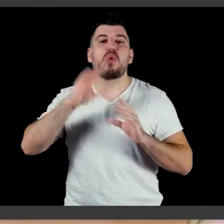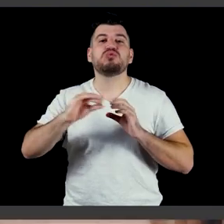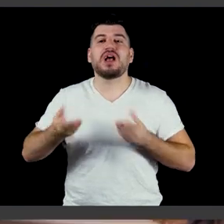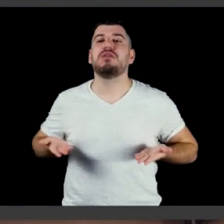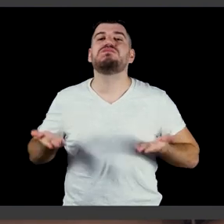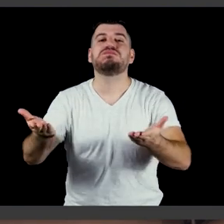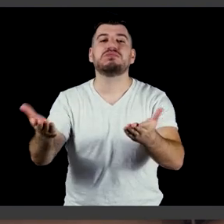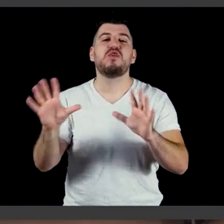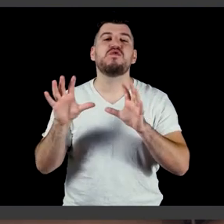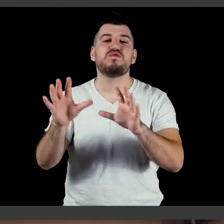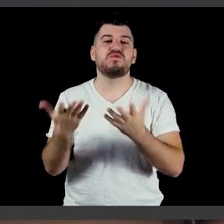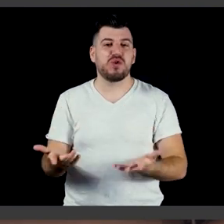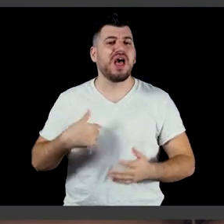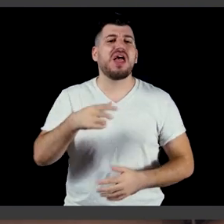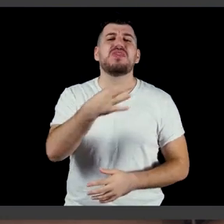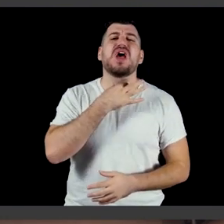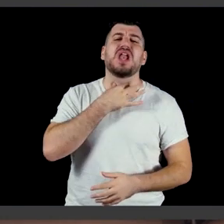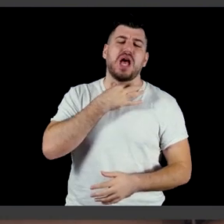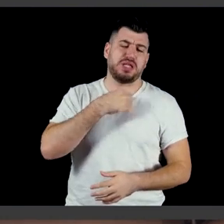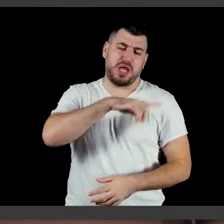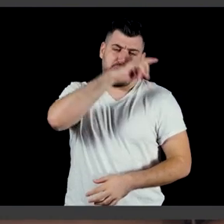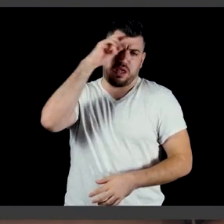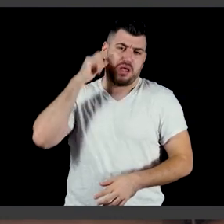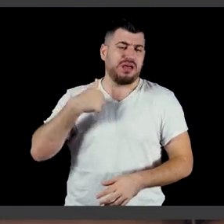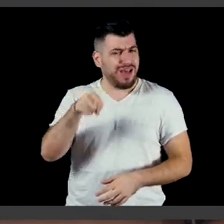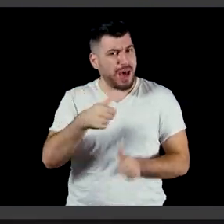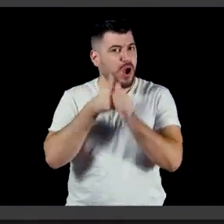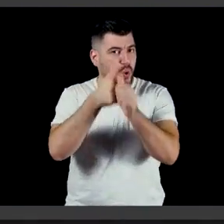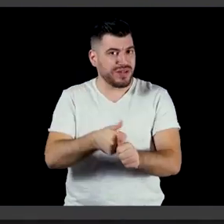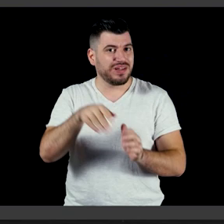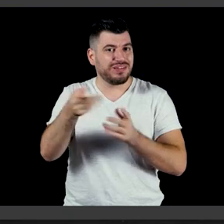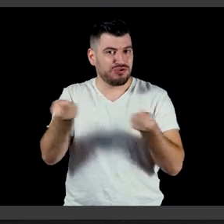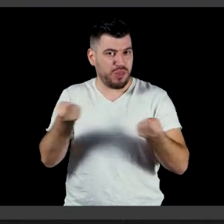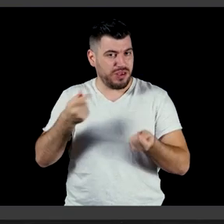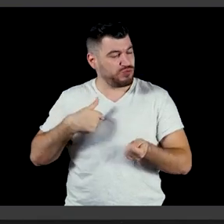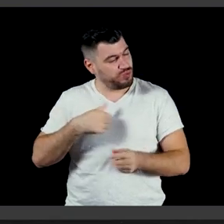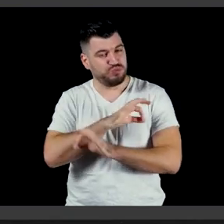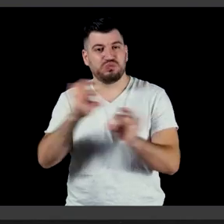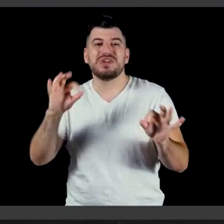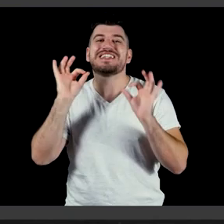Δεν χρειάζεται κόπο, χρειάζεται τρόπο και να ακολουθήσετε τις οδηγίες μου.